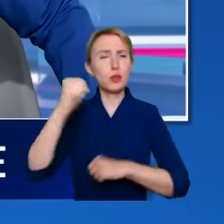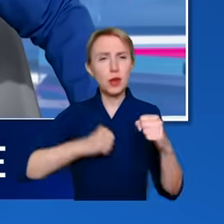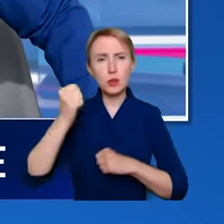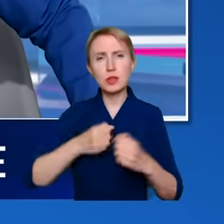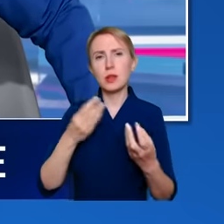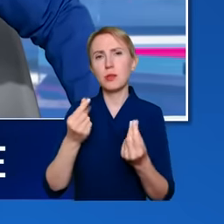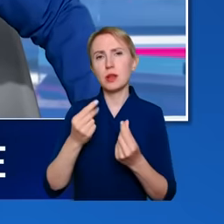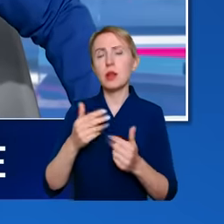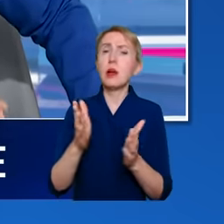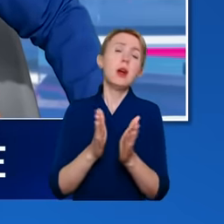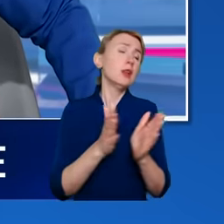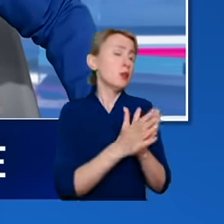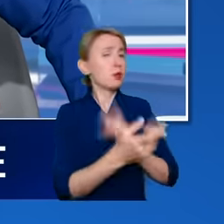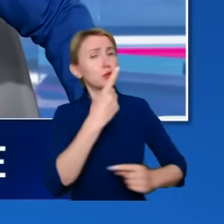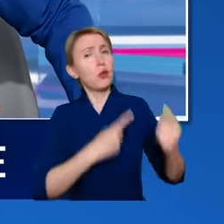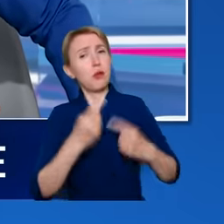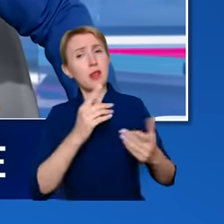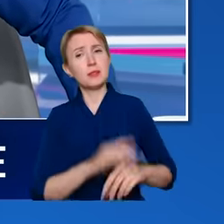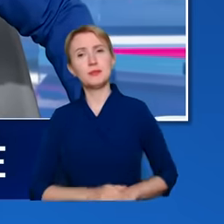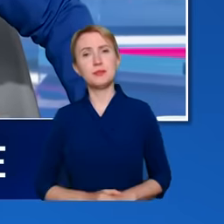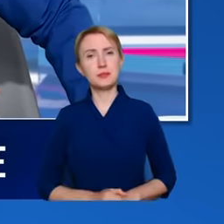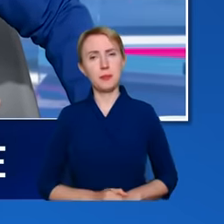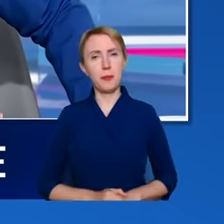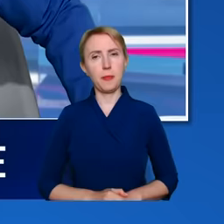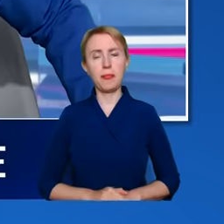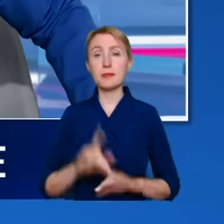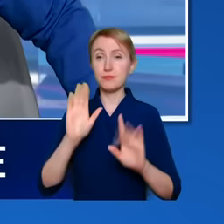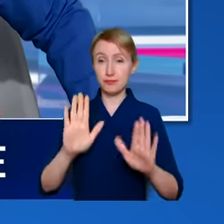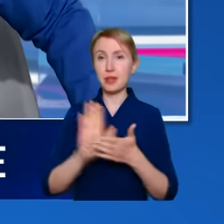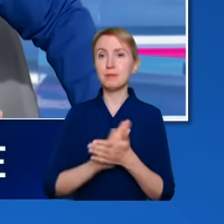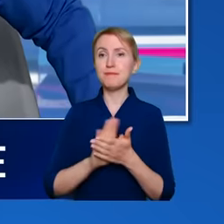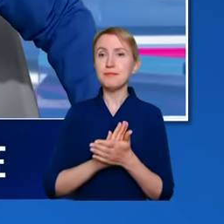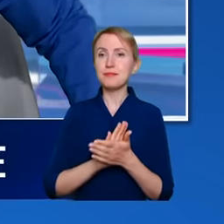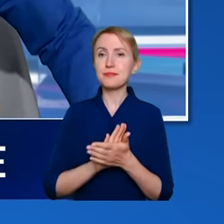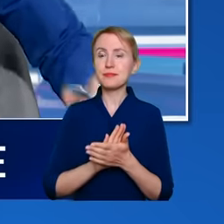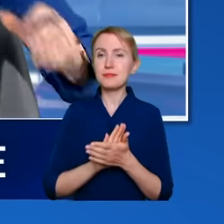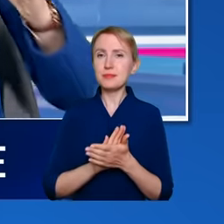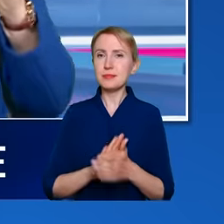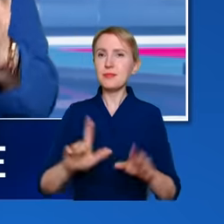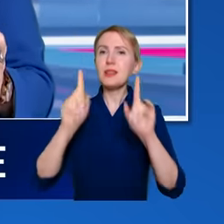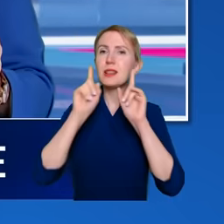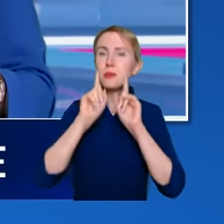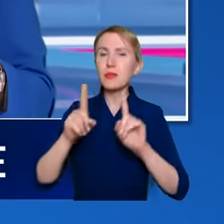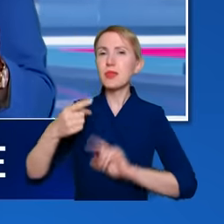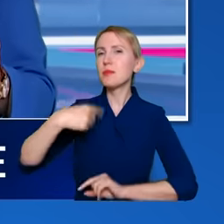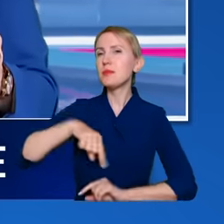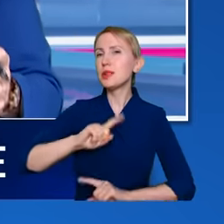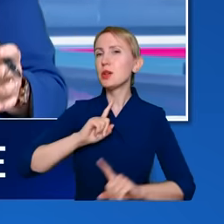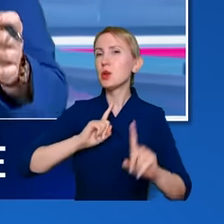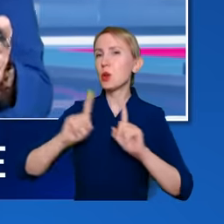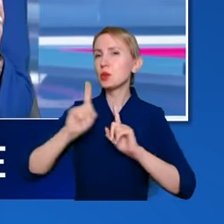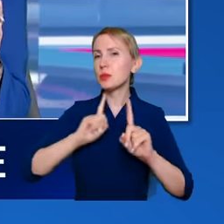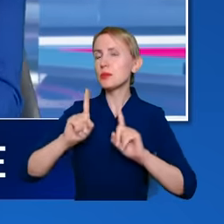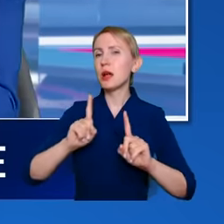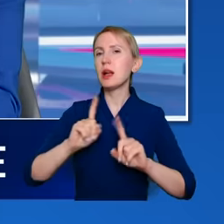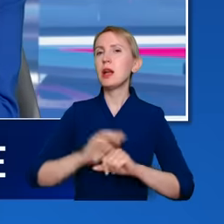proszę opowiadać w takim razie. A nie więcej. Ale pani redaktor pytał o coś innego. Nie, ale przepraszam, szanowni państwo, ale naprawdę, znaczy my nawet dzisiaj rozmawiamy... mamy sytuację i zapowiedź. Przepraszam,